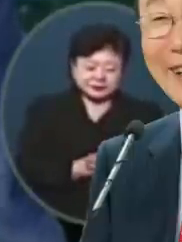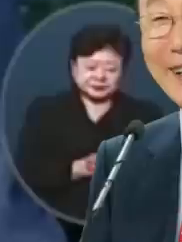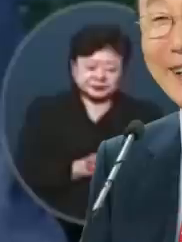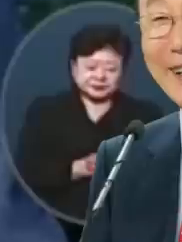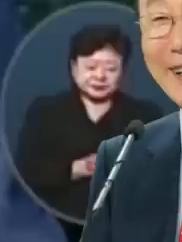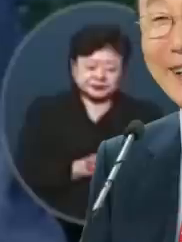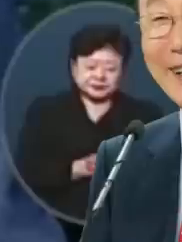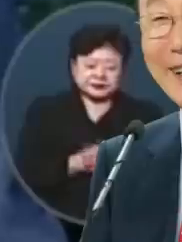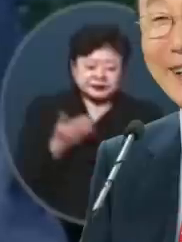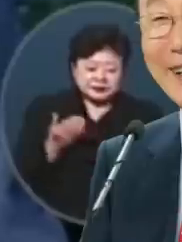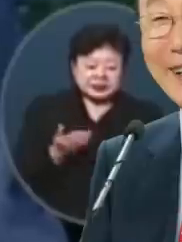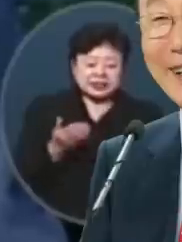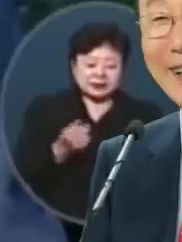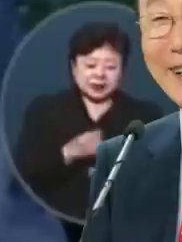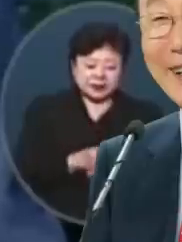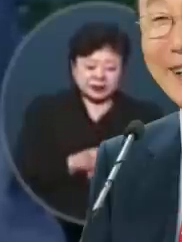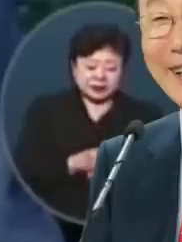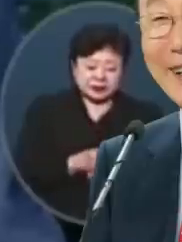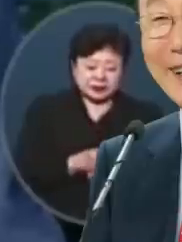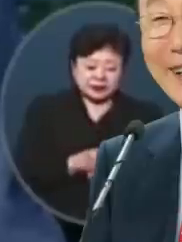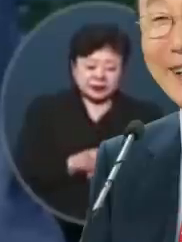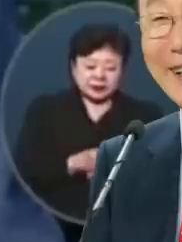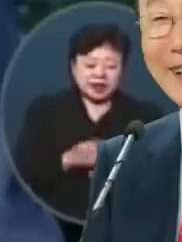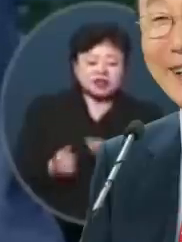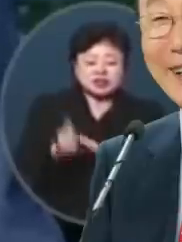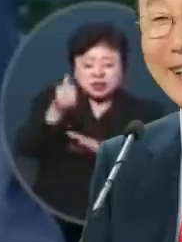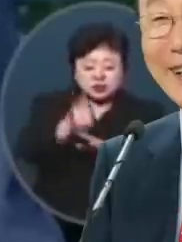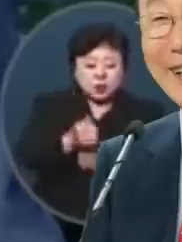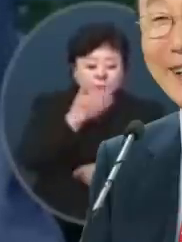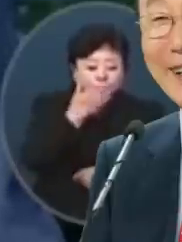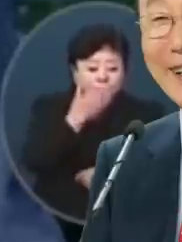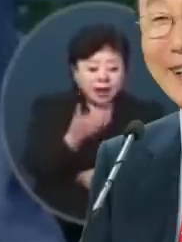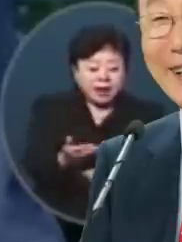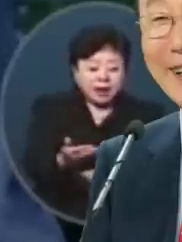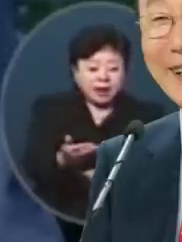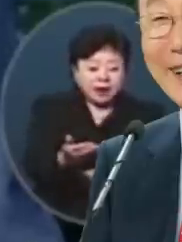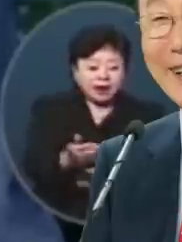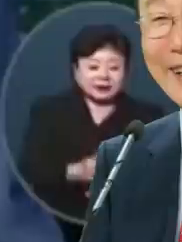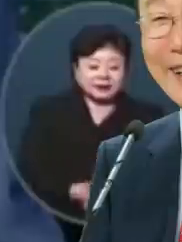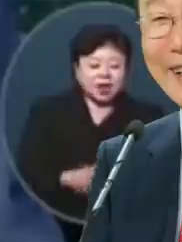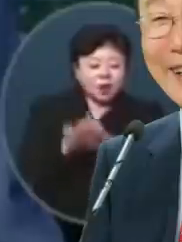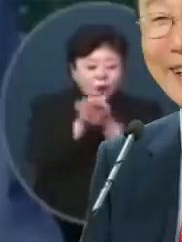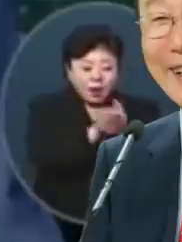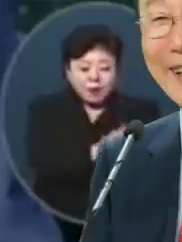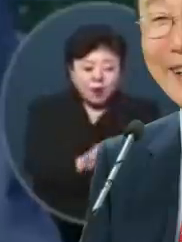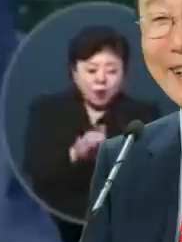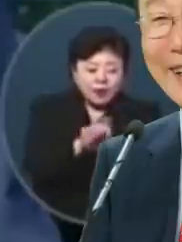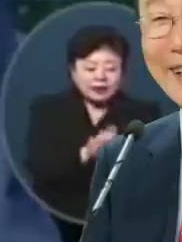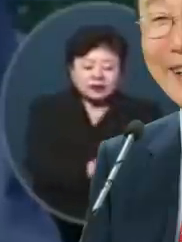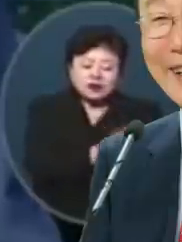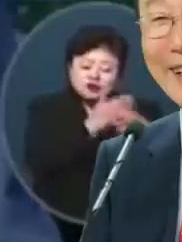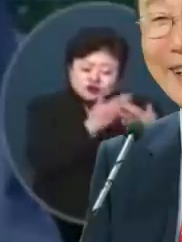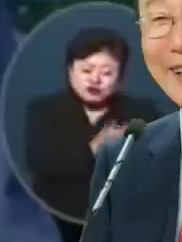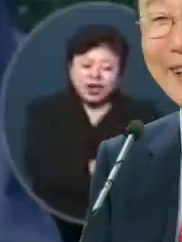일을 하면 다 성공을 한다는 것입니다. 화목이라는 것은 굉장히